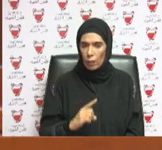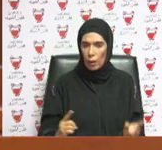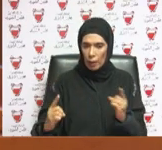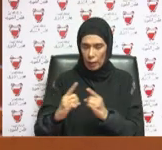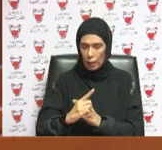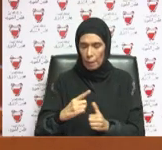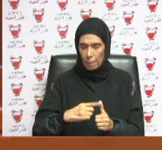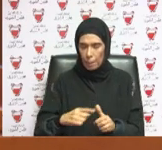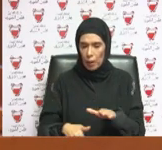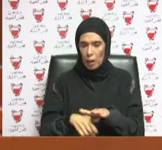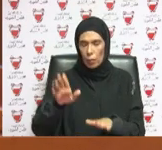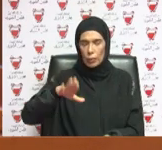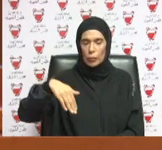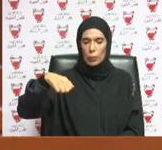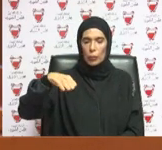أول لرئيس مجلس الوزراء،